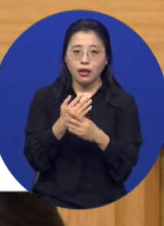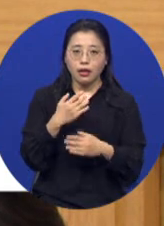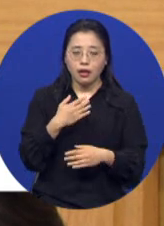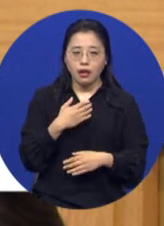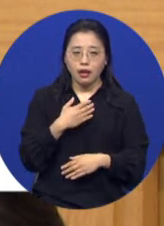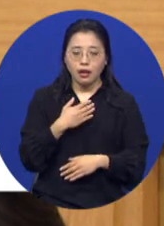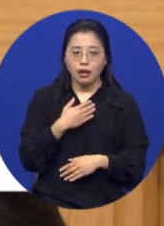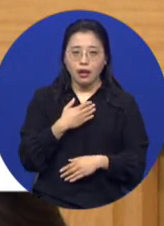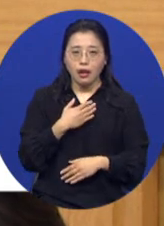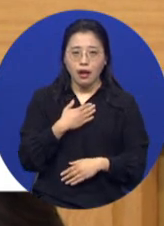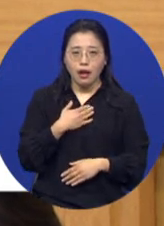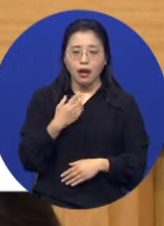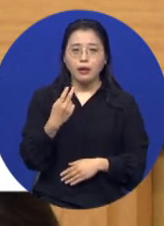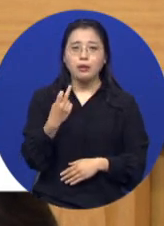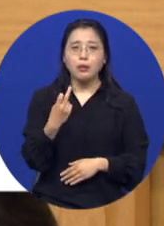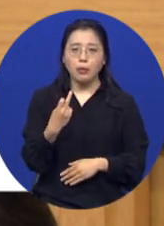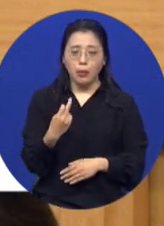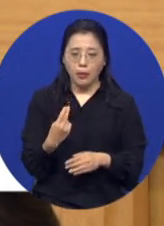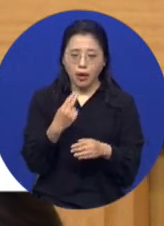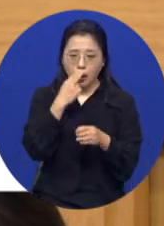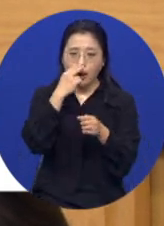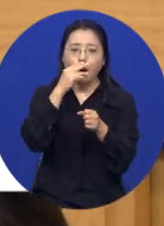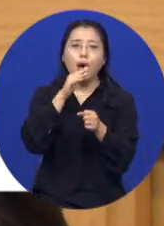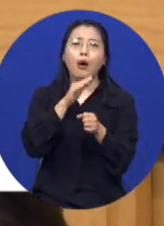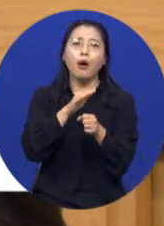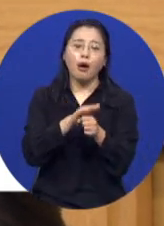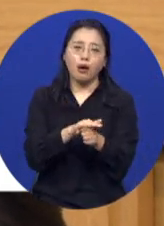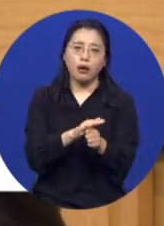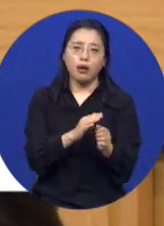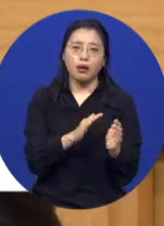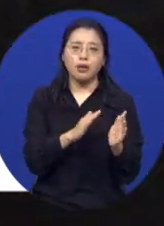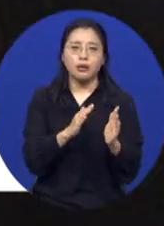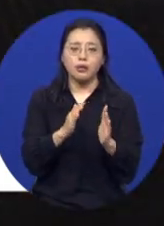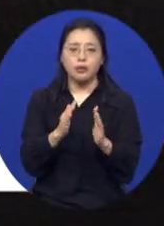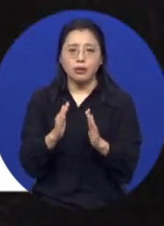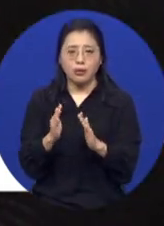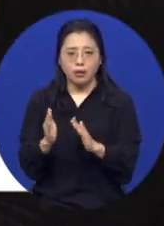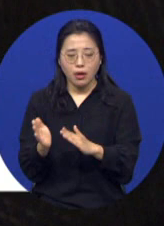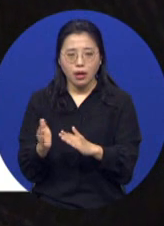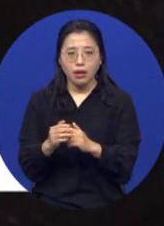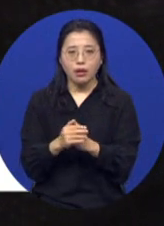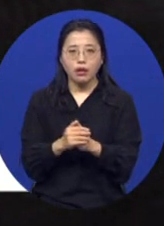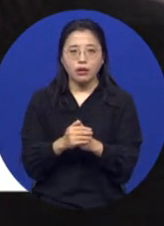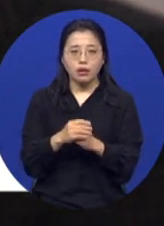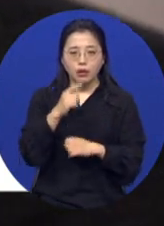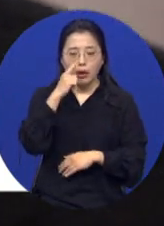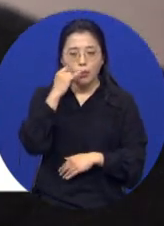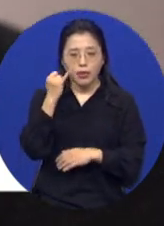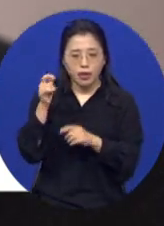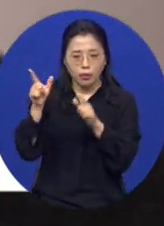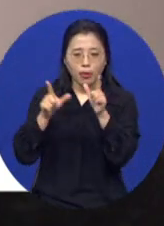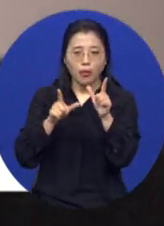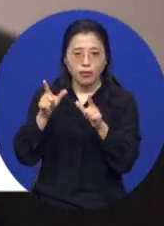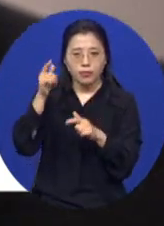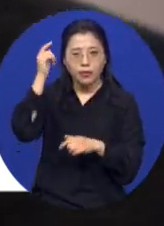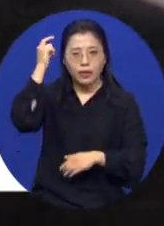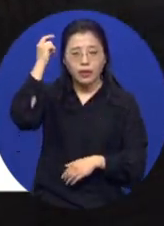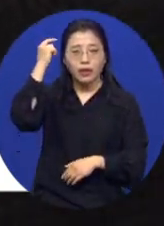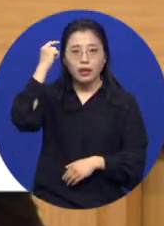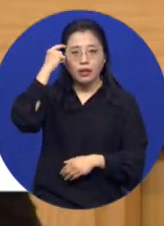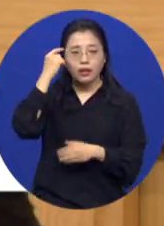아까운 동생이 너무 억울하게 돌아가게 만들었다고 울먹이는 어머님의 모습이 선하게 떠오릅니다.